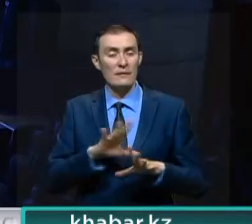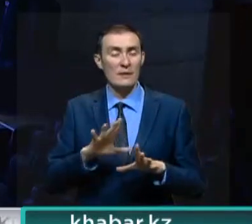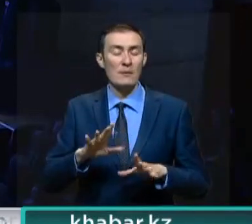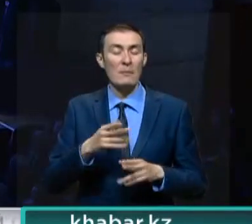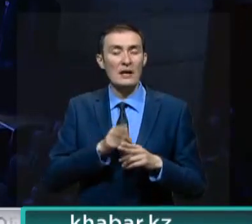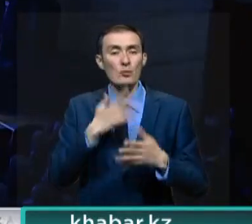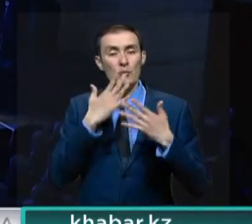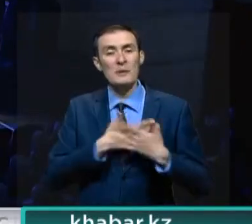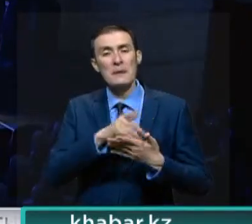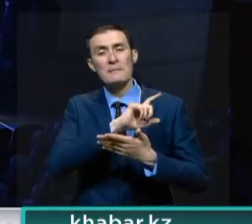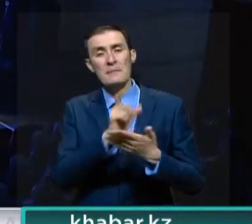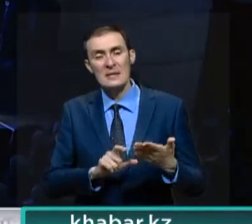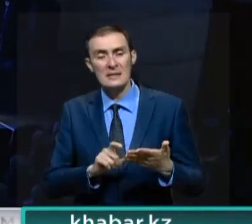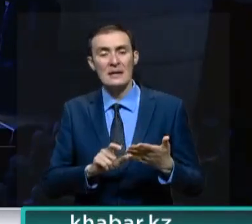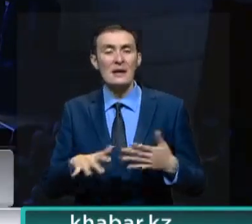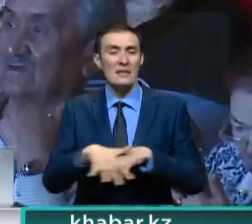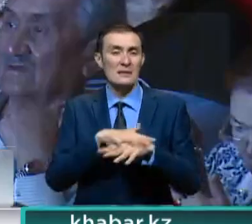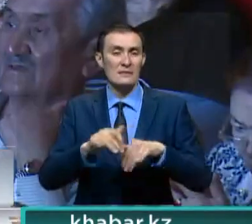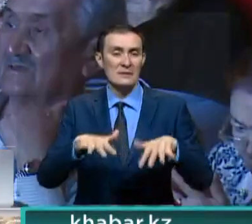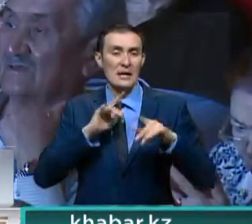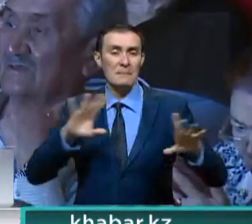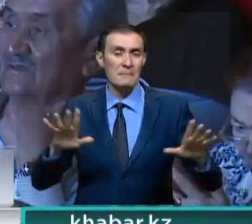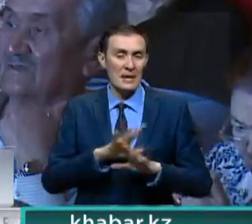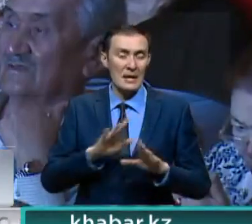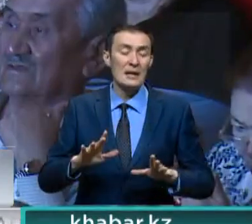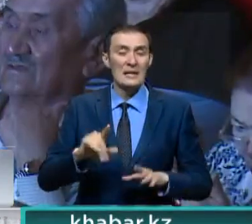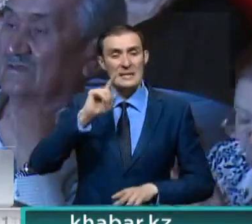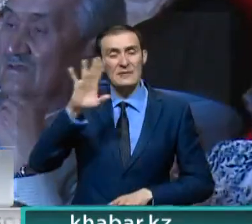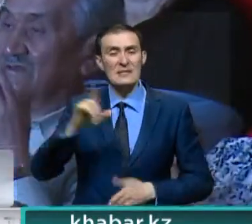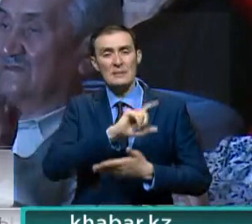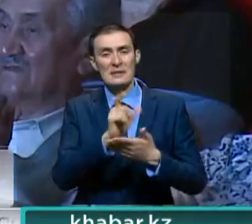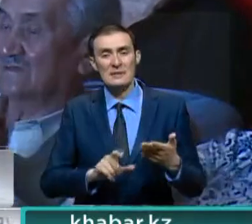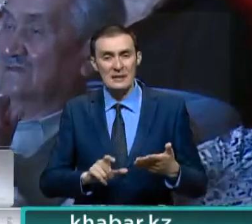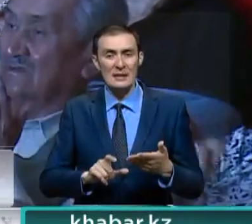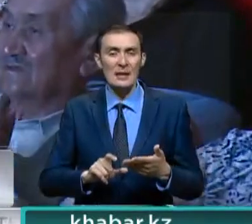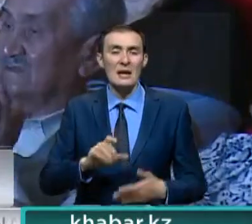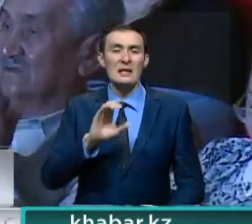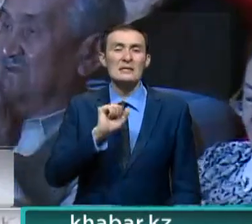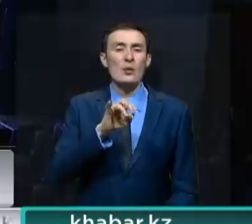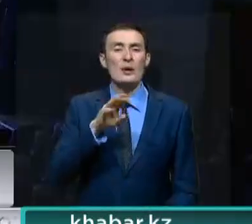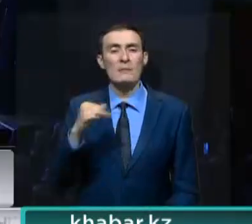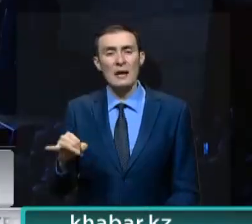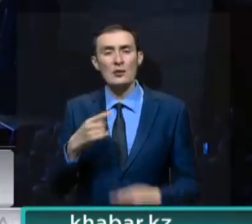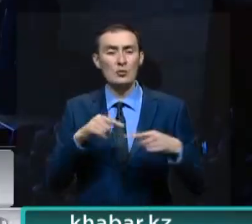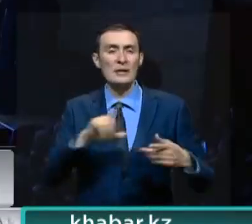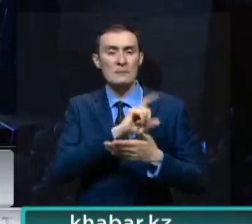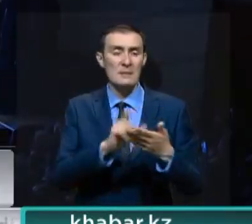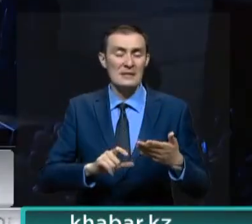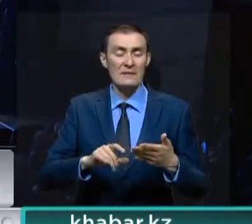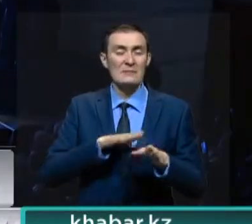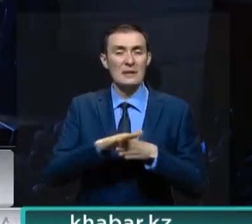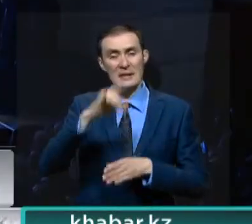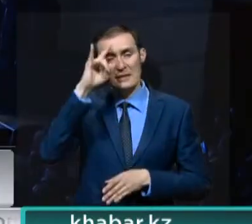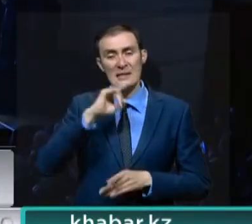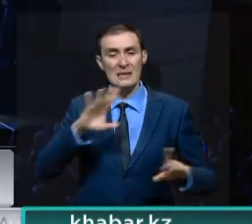поэтому любимые песни подхватывались всем залом. К слову, известные произведения «Саулимай», «Ахтамах», «Сыргуле» в исполнении